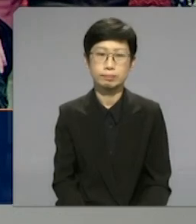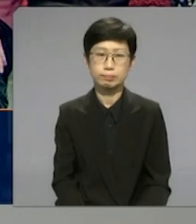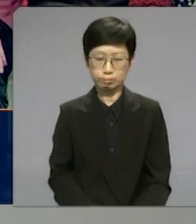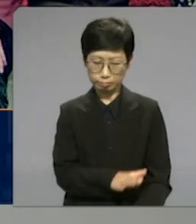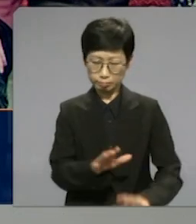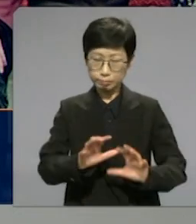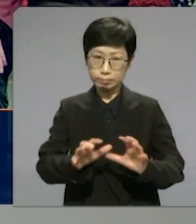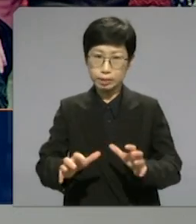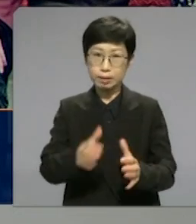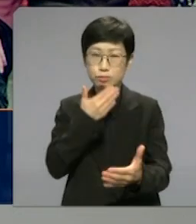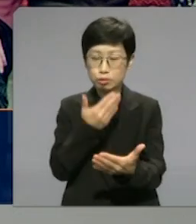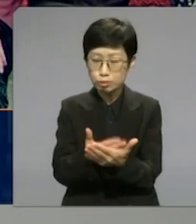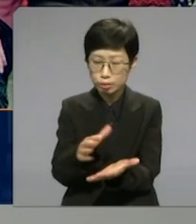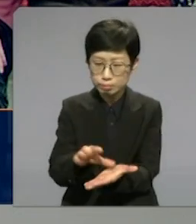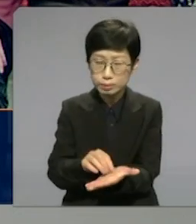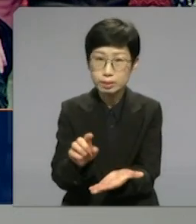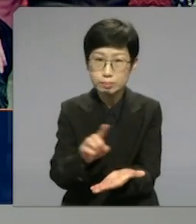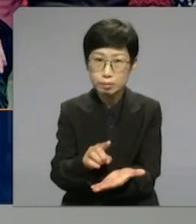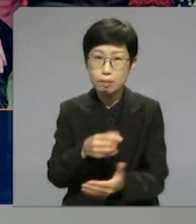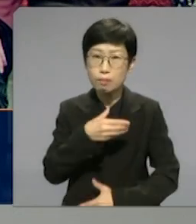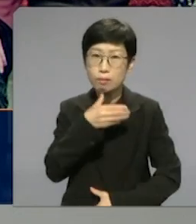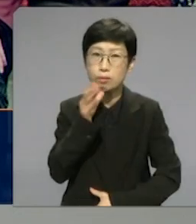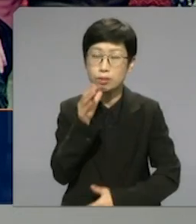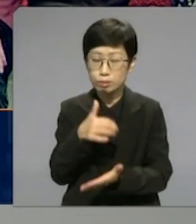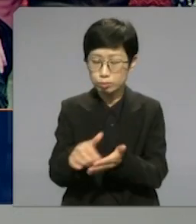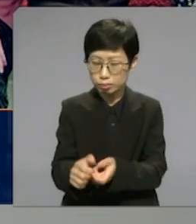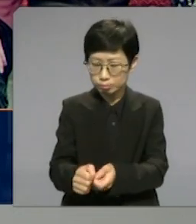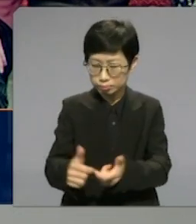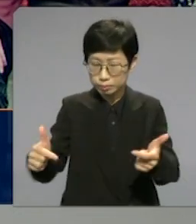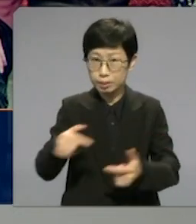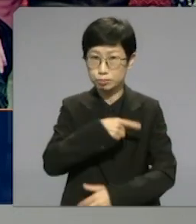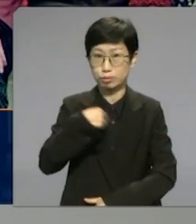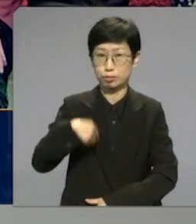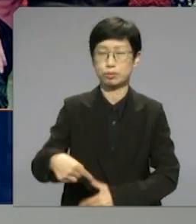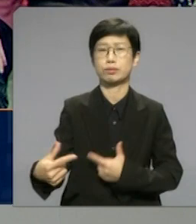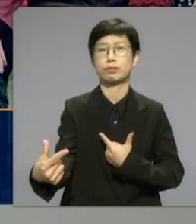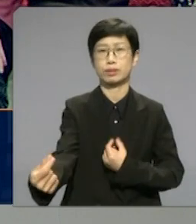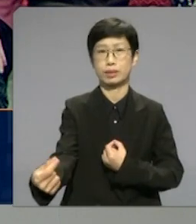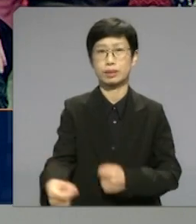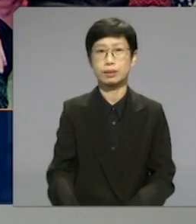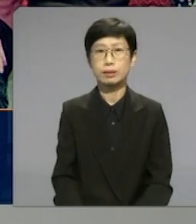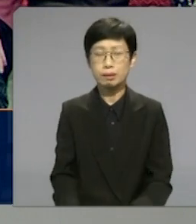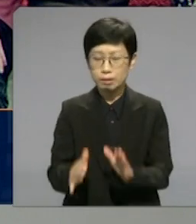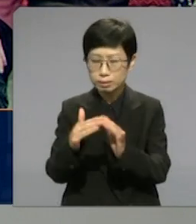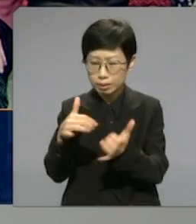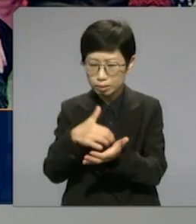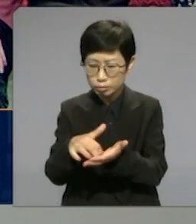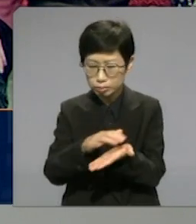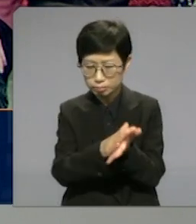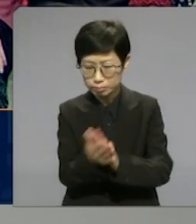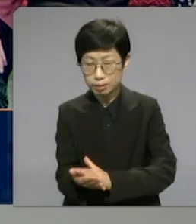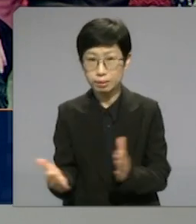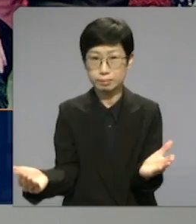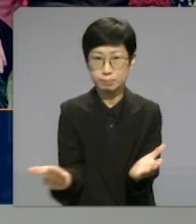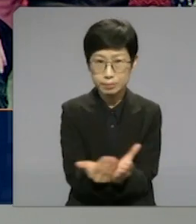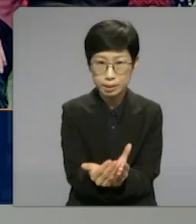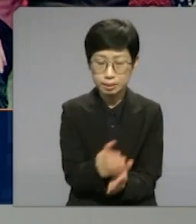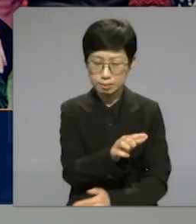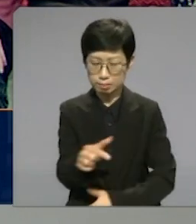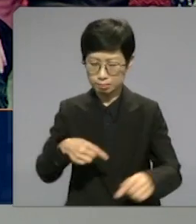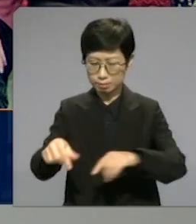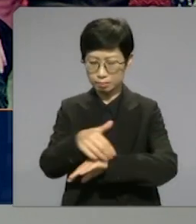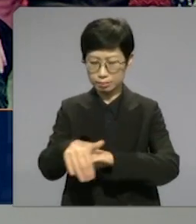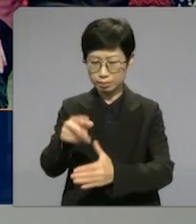우리나라의 화두 가운데 하나인 고령화를 중국도 맞닥뜨렸습니다. 인구 구조 변화에 따른 여러 정책과